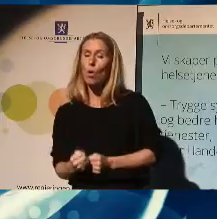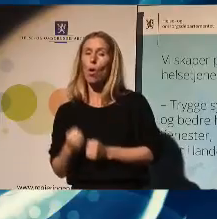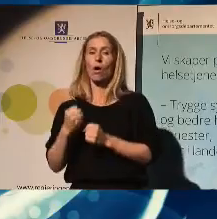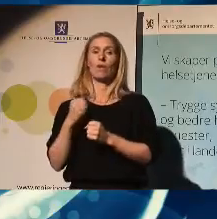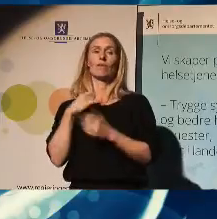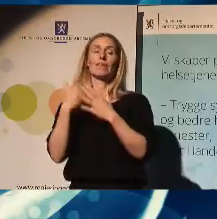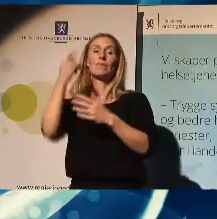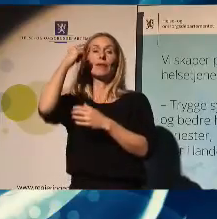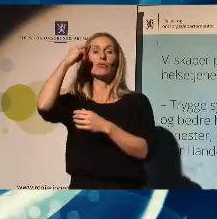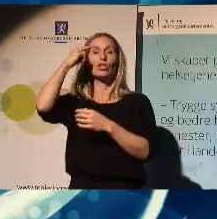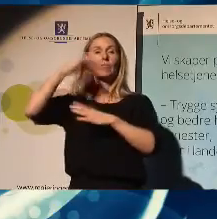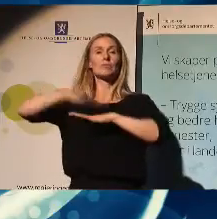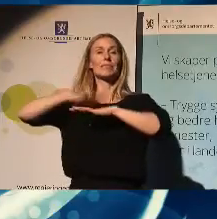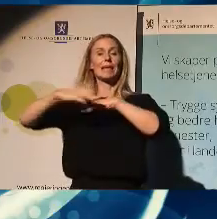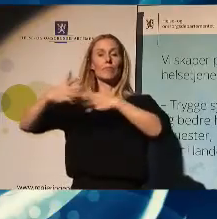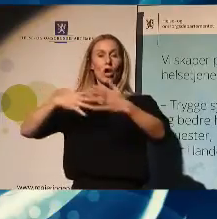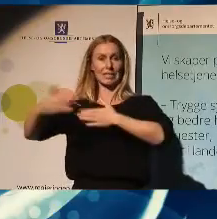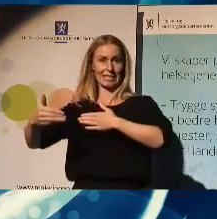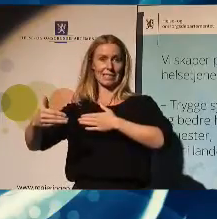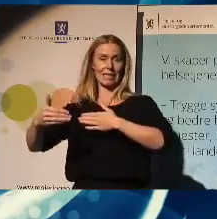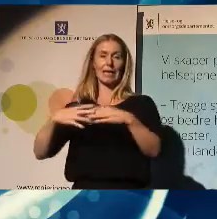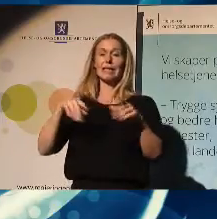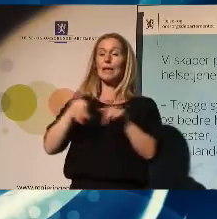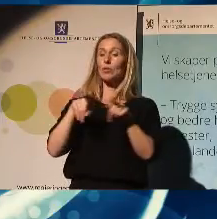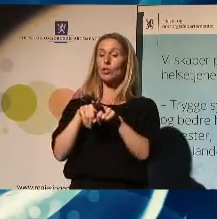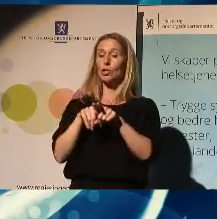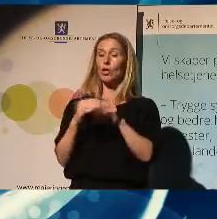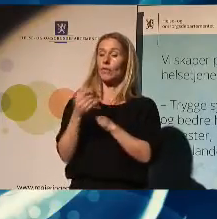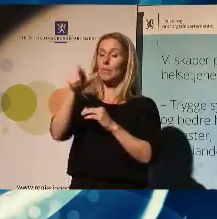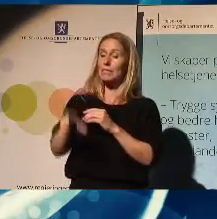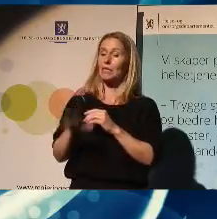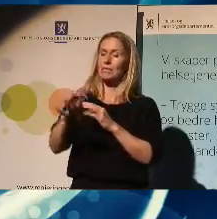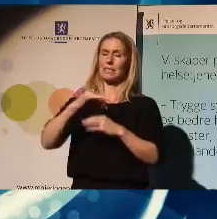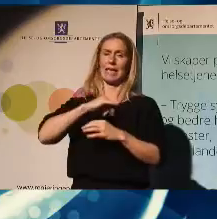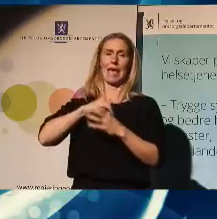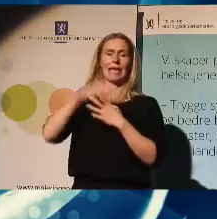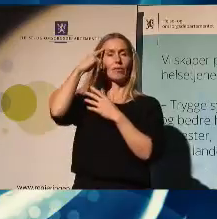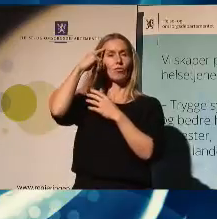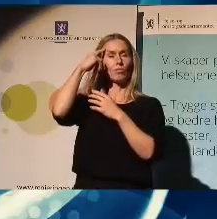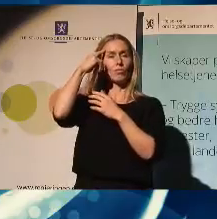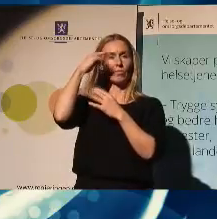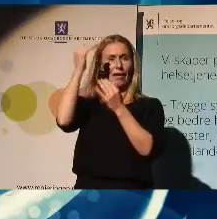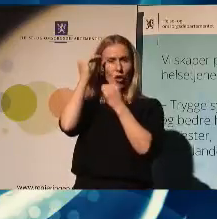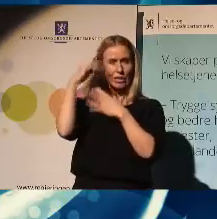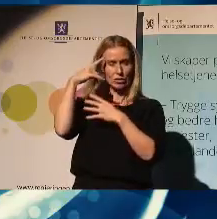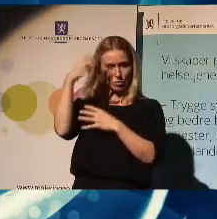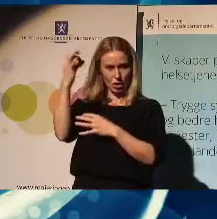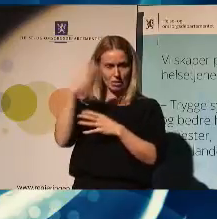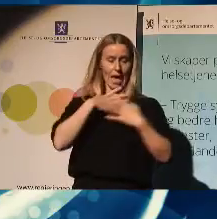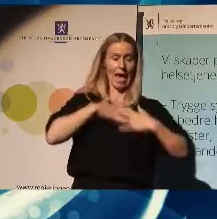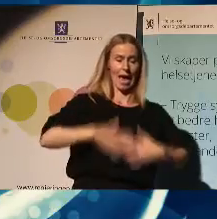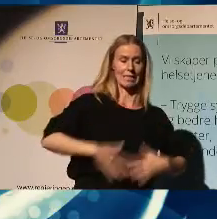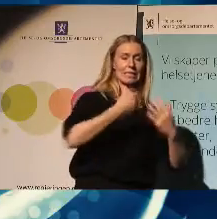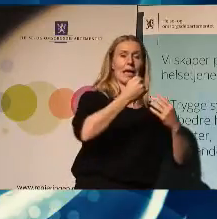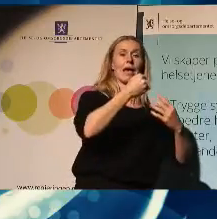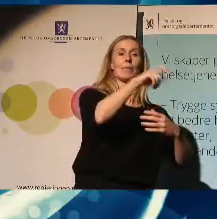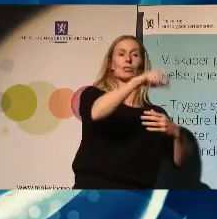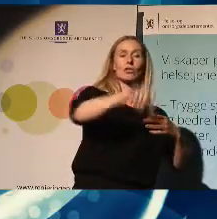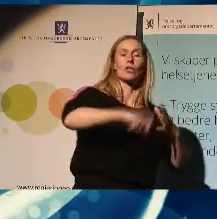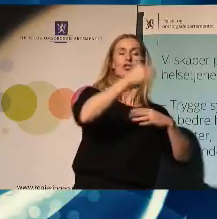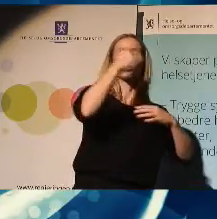dere. Det betyr at vi må både ha pasientens erfaringskompetanse, helsepersonells kunnskapsbasert og